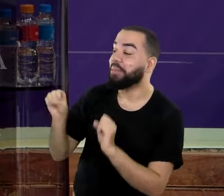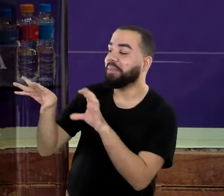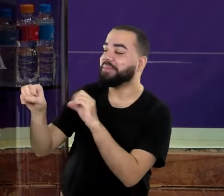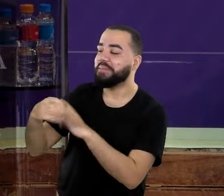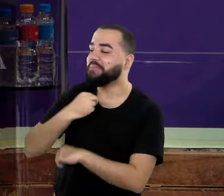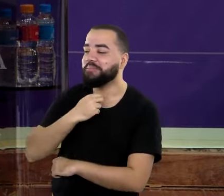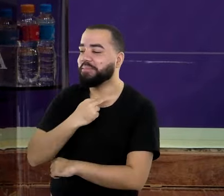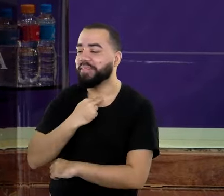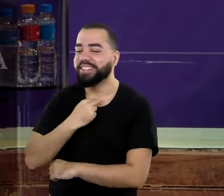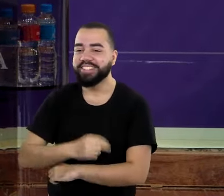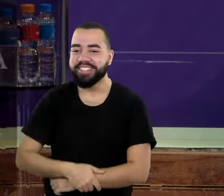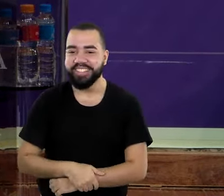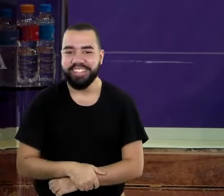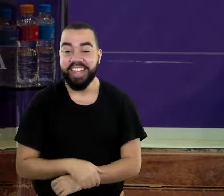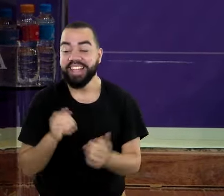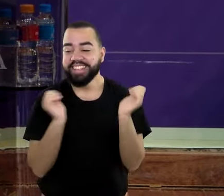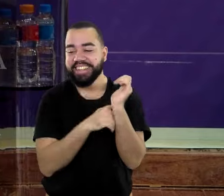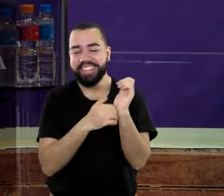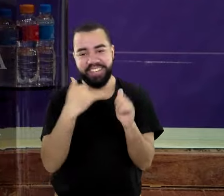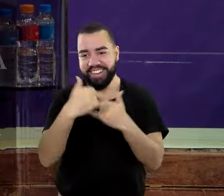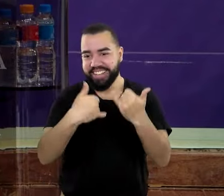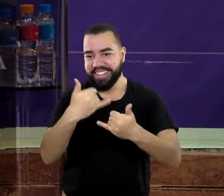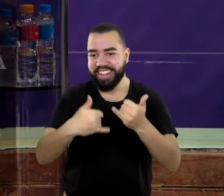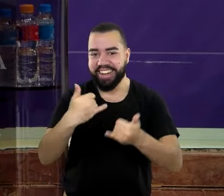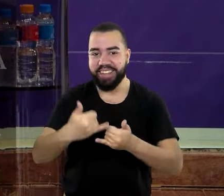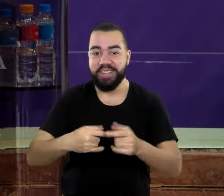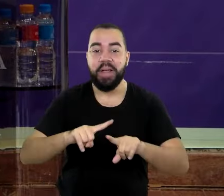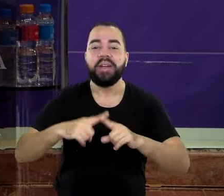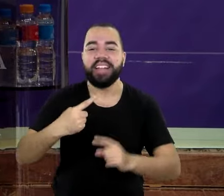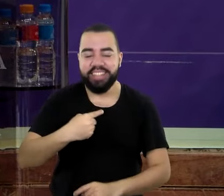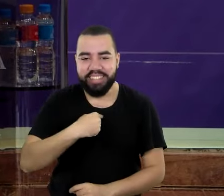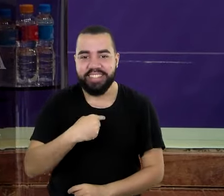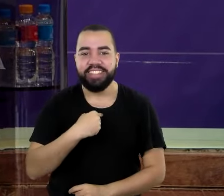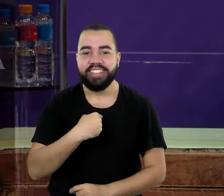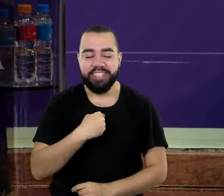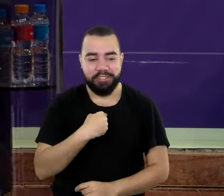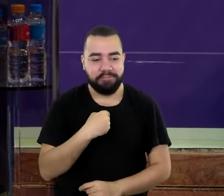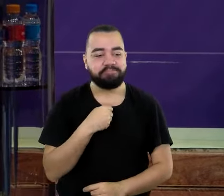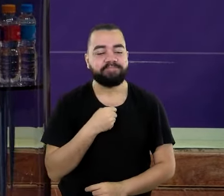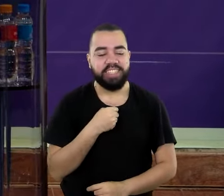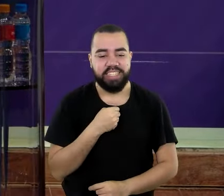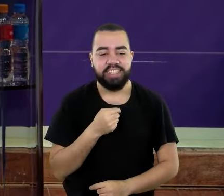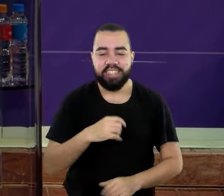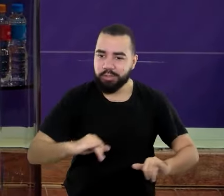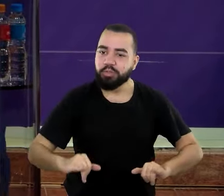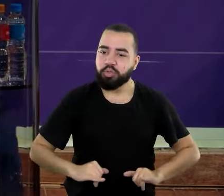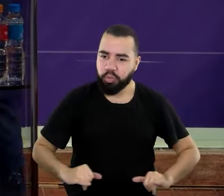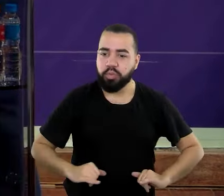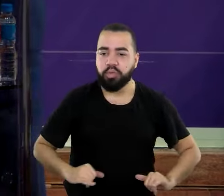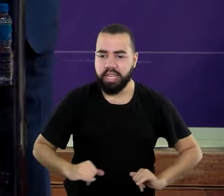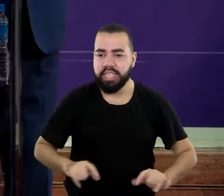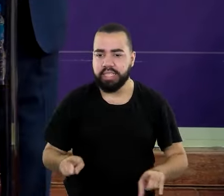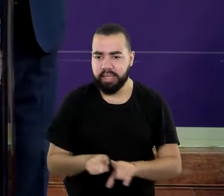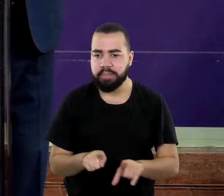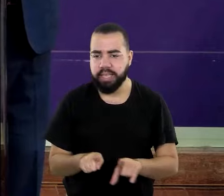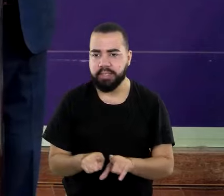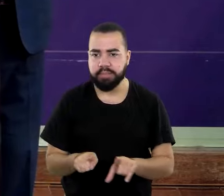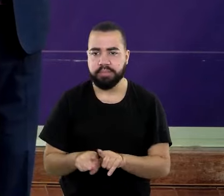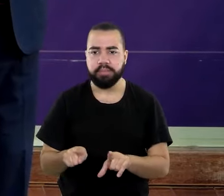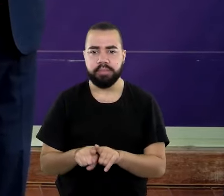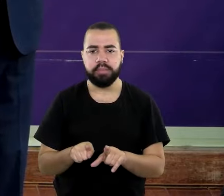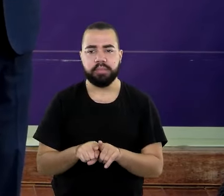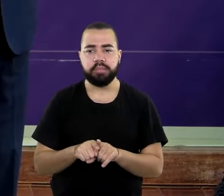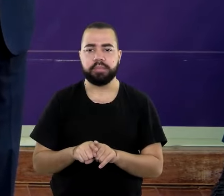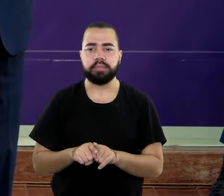아주 시험이 들었습니다, 내가. E por isso eu fui tentado. Passei por uma grande provação. 그래서 이제